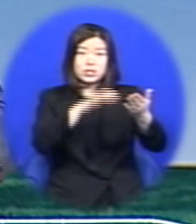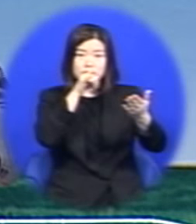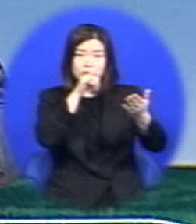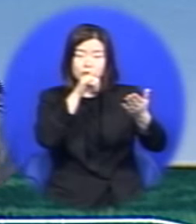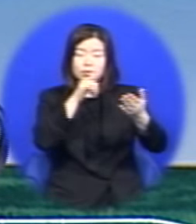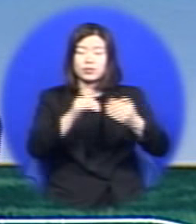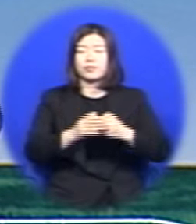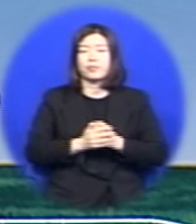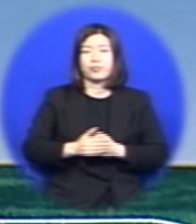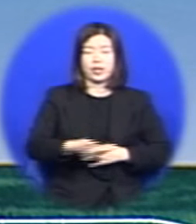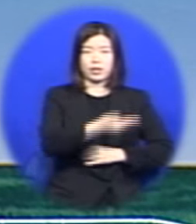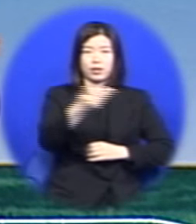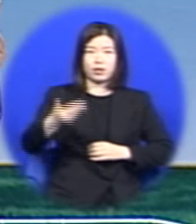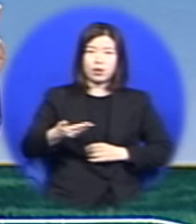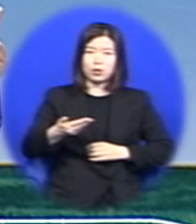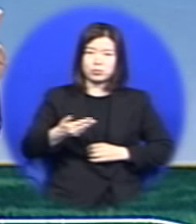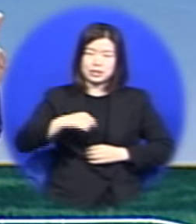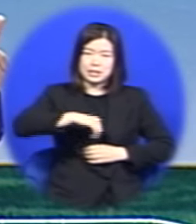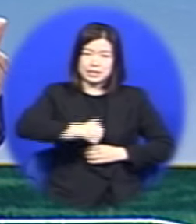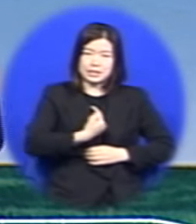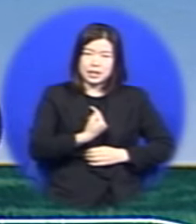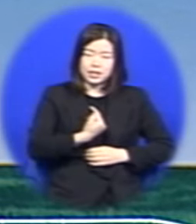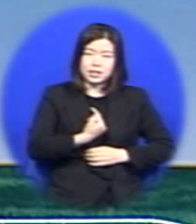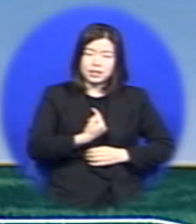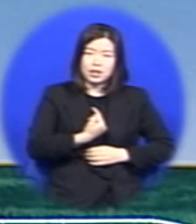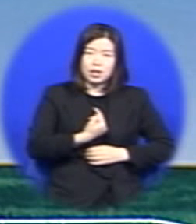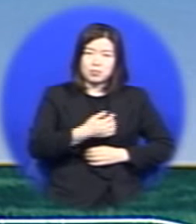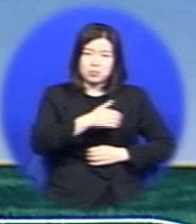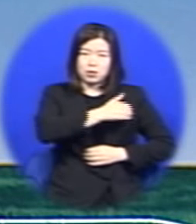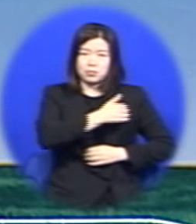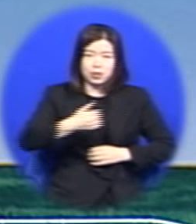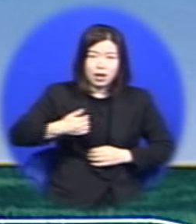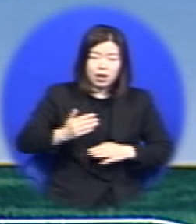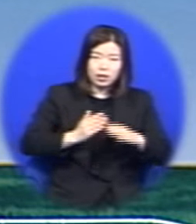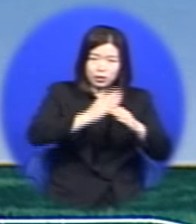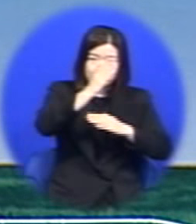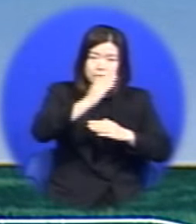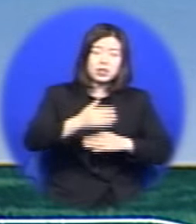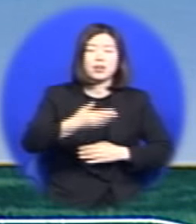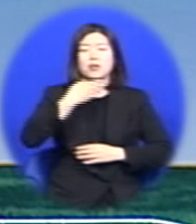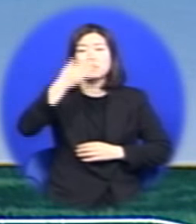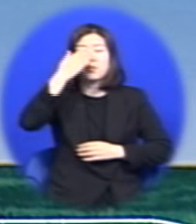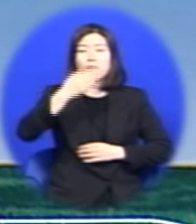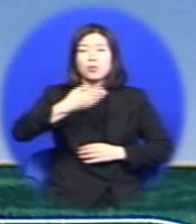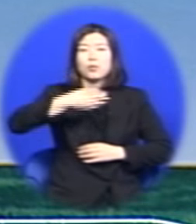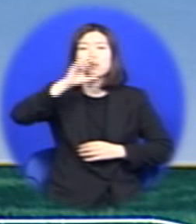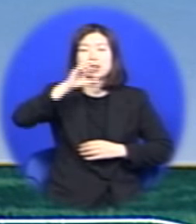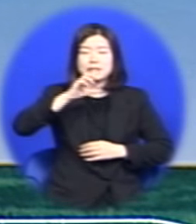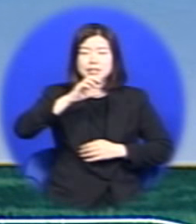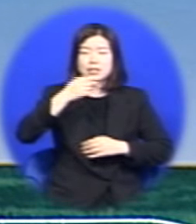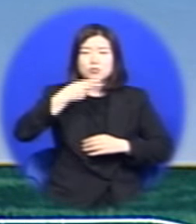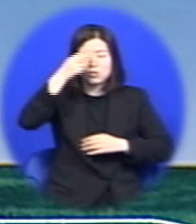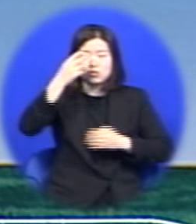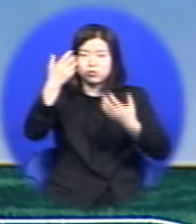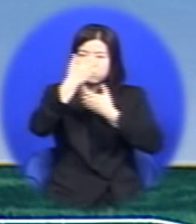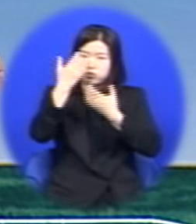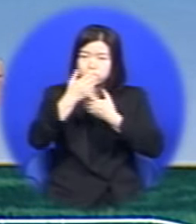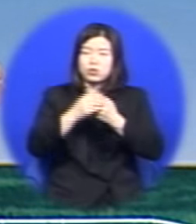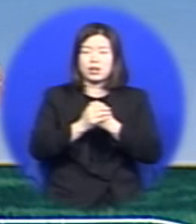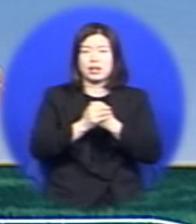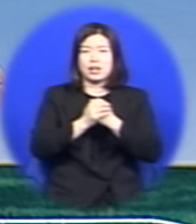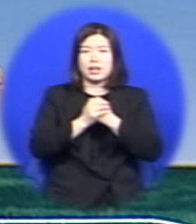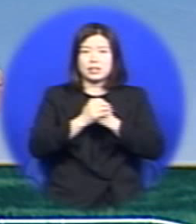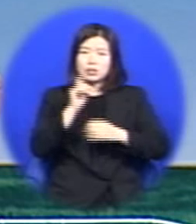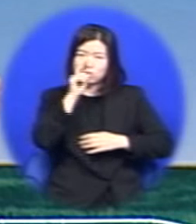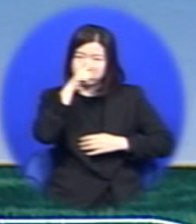여러분, 분에 넘치게 먹고 마시는 일, 술 취하는 일, 음행과